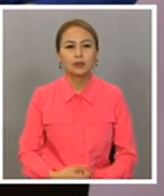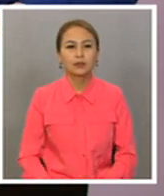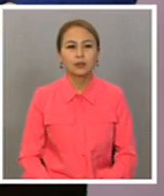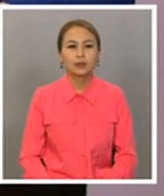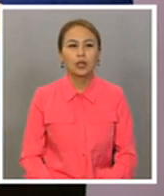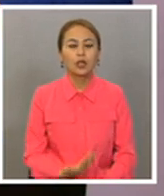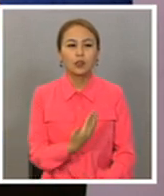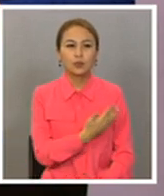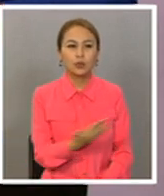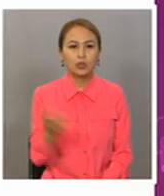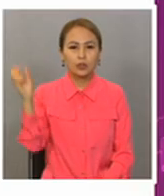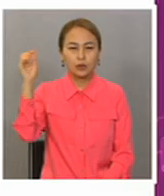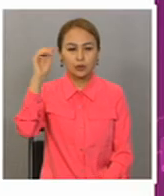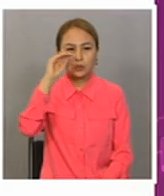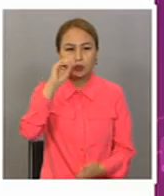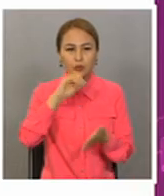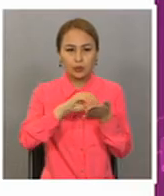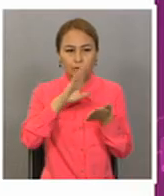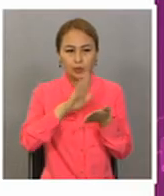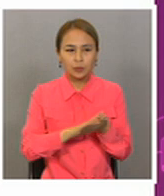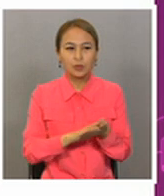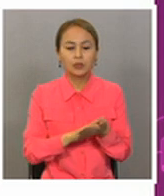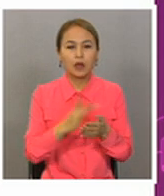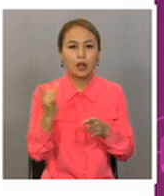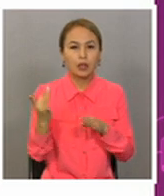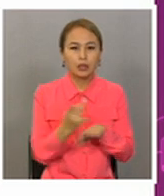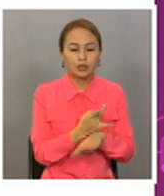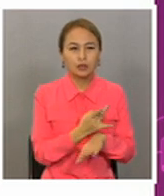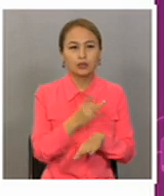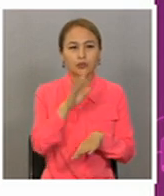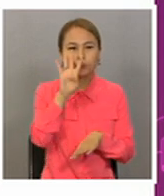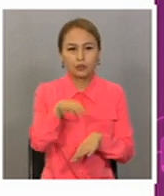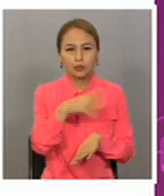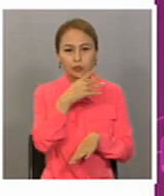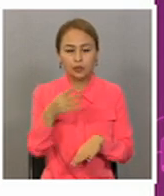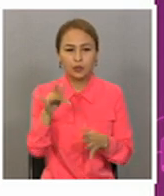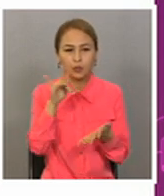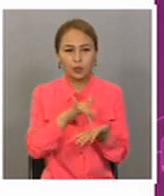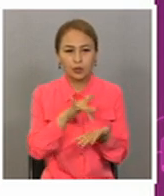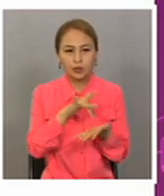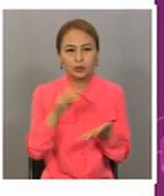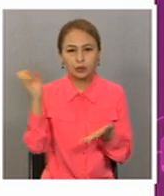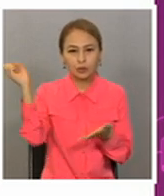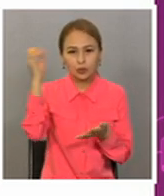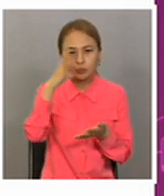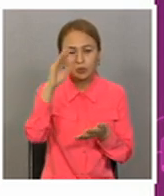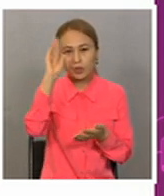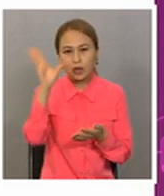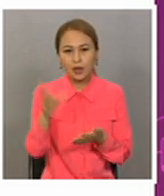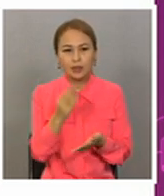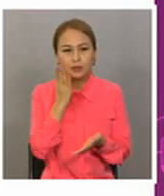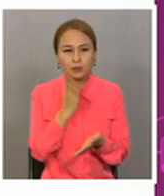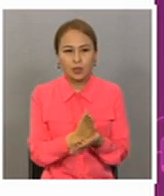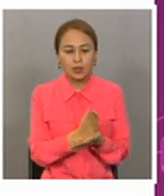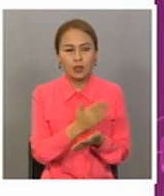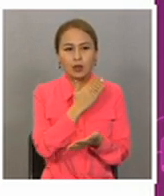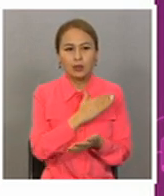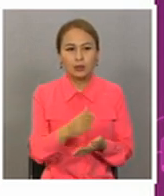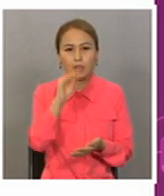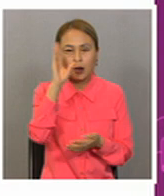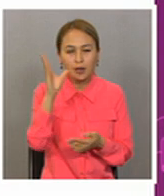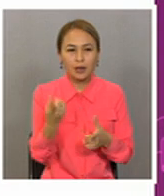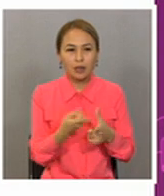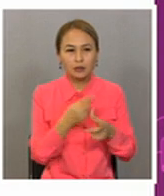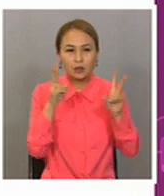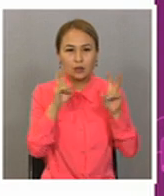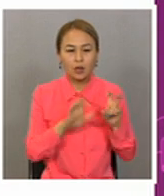Бұлар күнтізбелер. Алғашқы күнтізбелердің ортасында күн мен ай бейнеленген. Ай атаулары